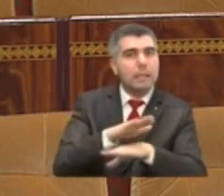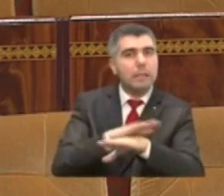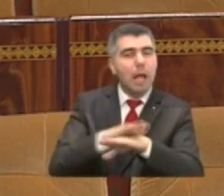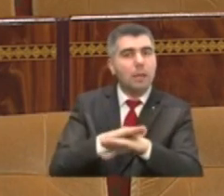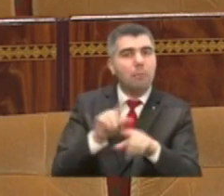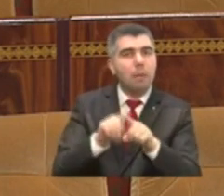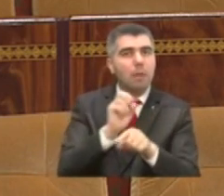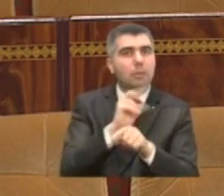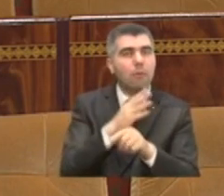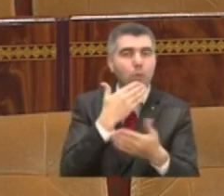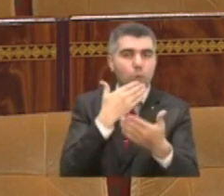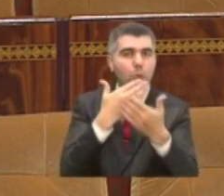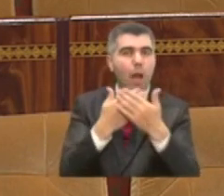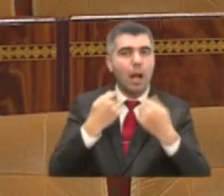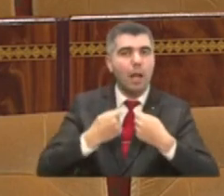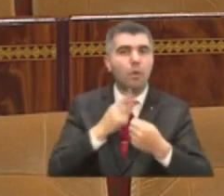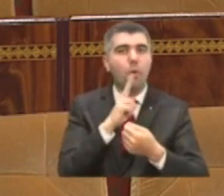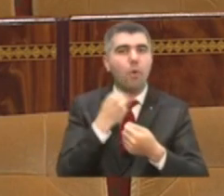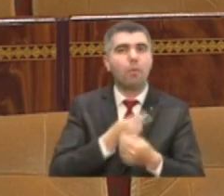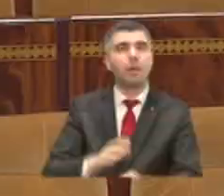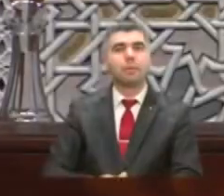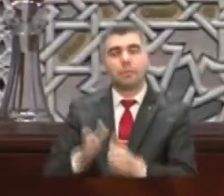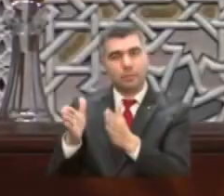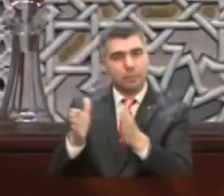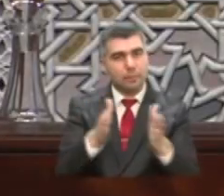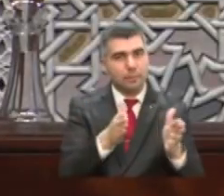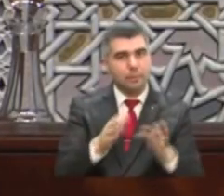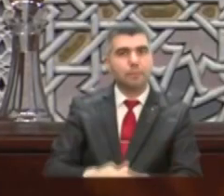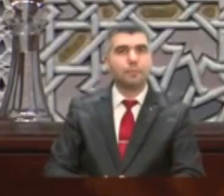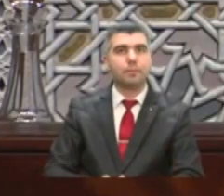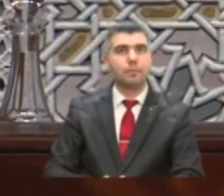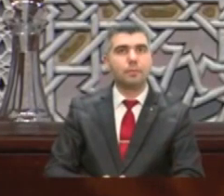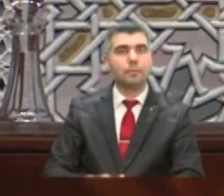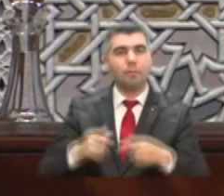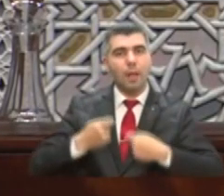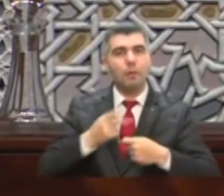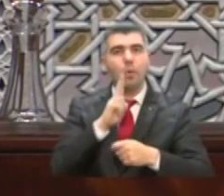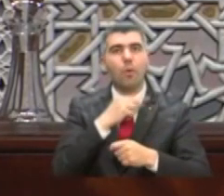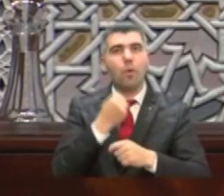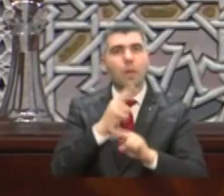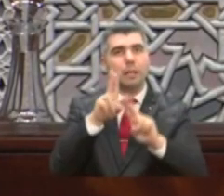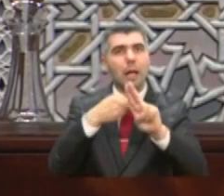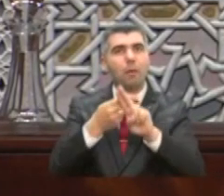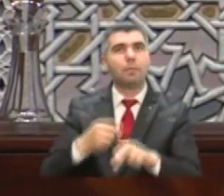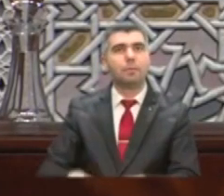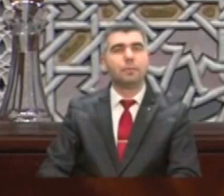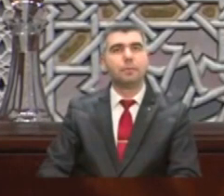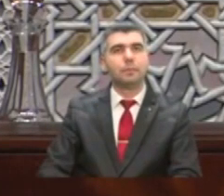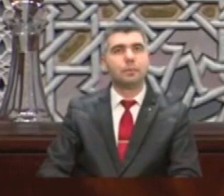للهجرة؟ وشكرا سيد رئيس. شكرا كلمة للسيد رئيس الحكومة.